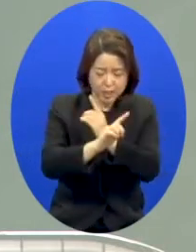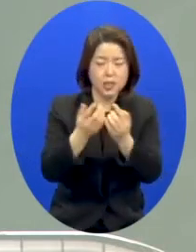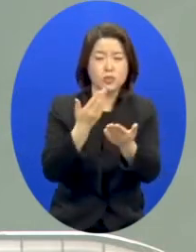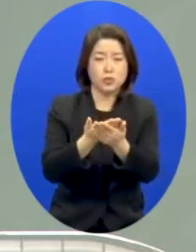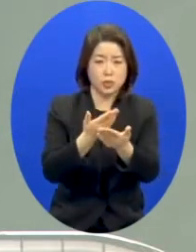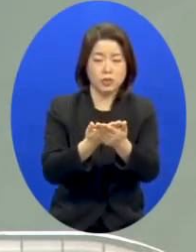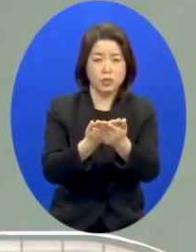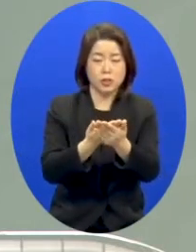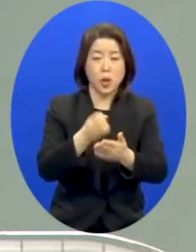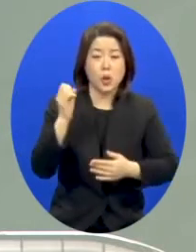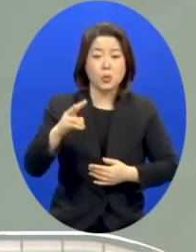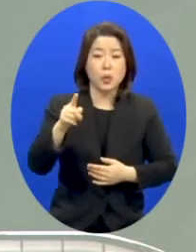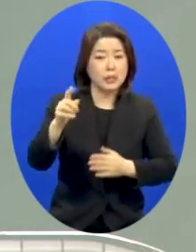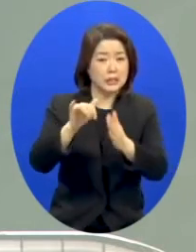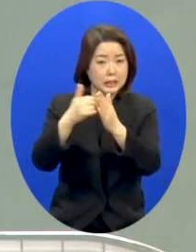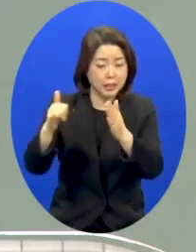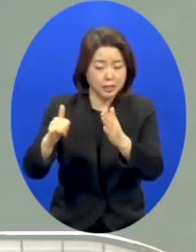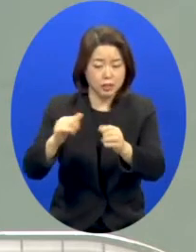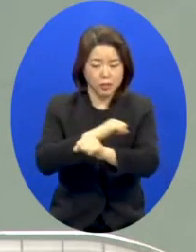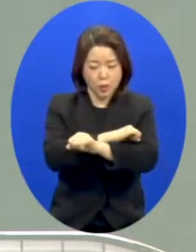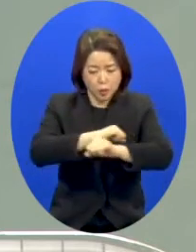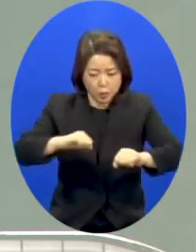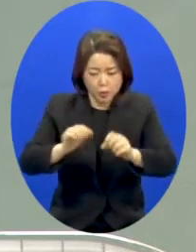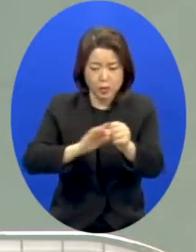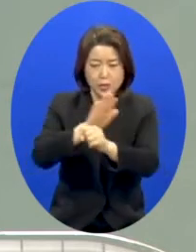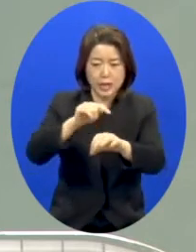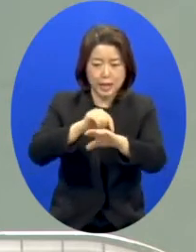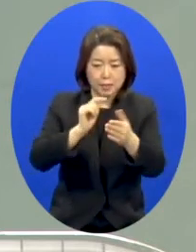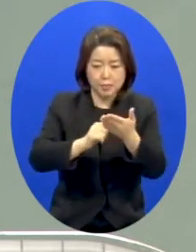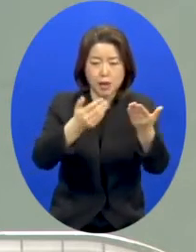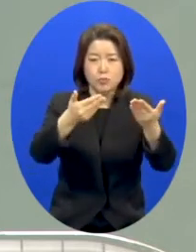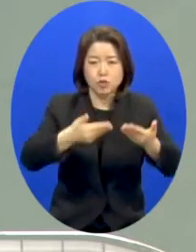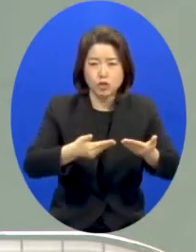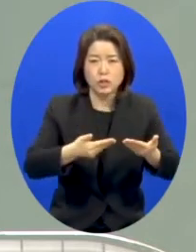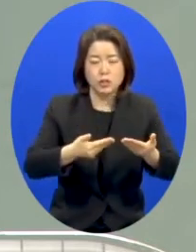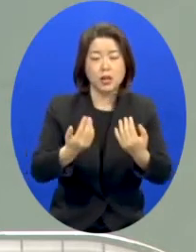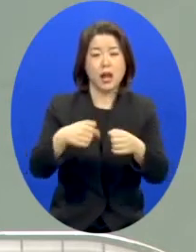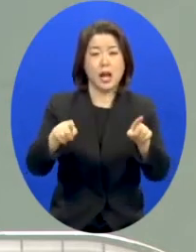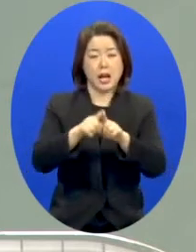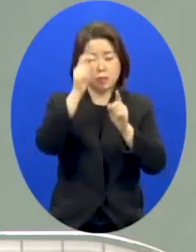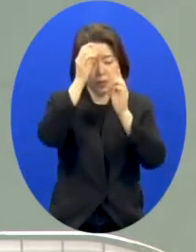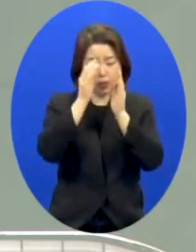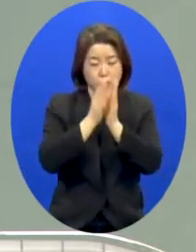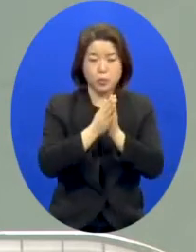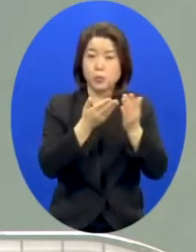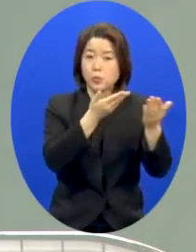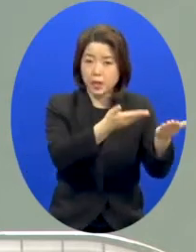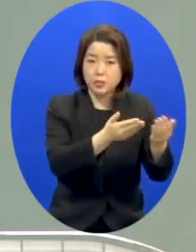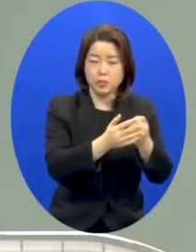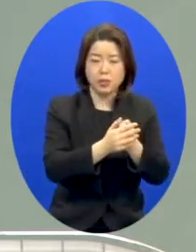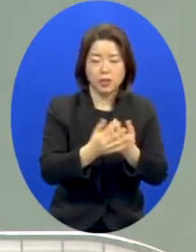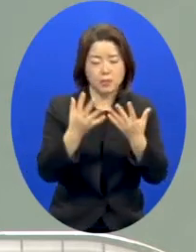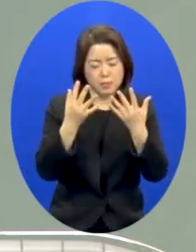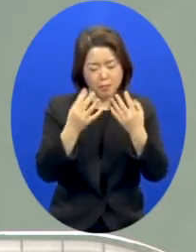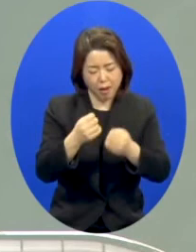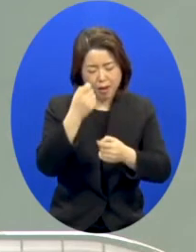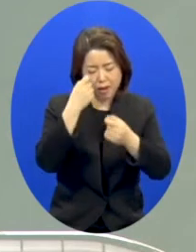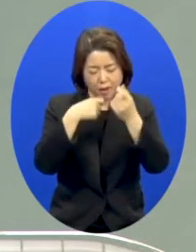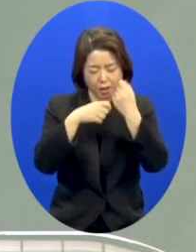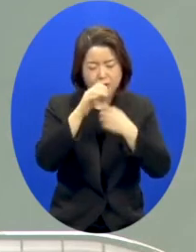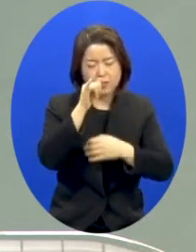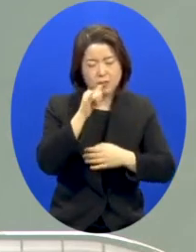그들을 용서하고 사랑하는 마음을 주시기를 함께 기도할 때 그렇게 많이 울었습니다